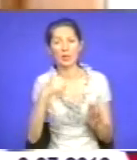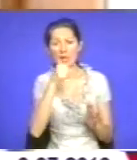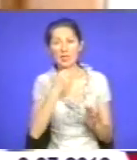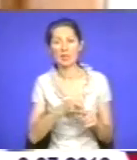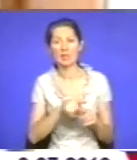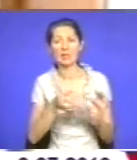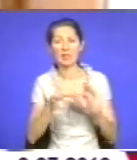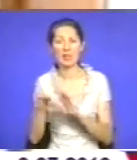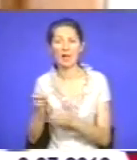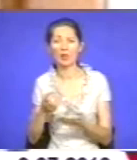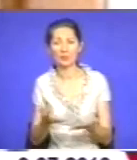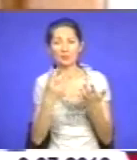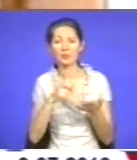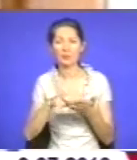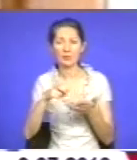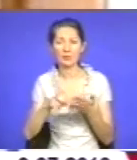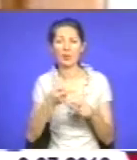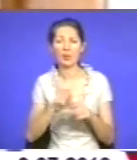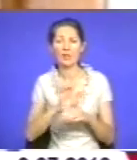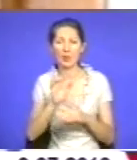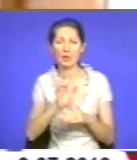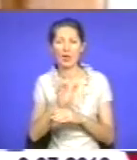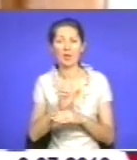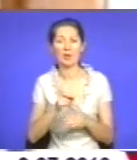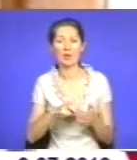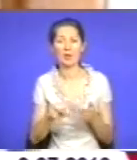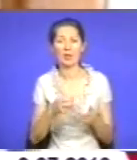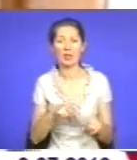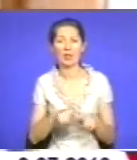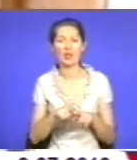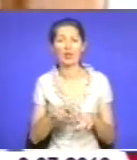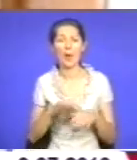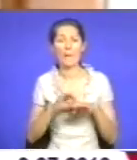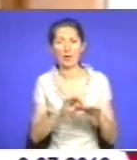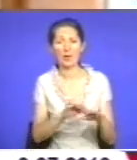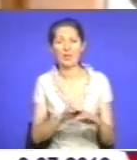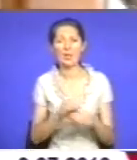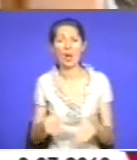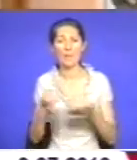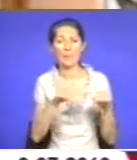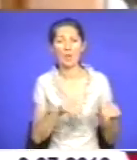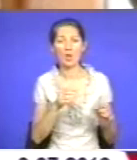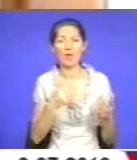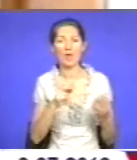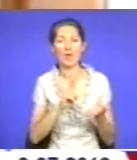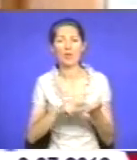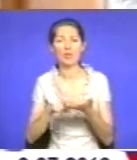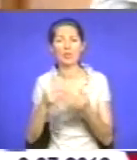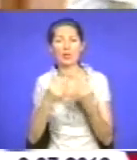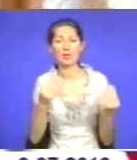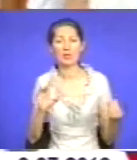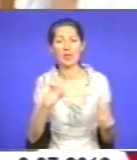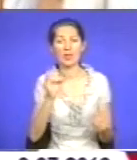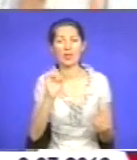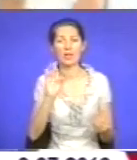які відправлялися, а також під час проведення пересувної філателістичної виставки в Рівному. Коли